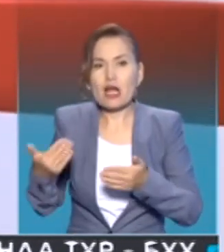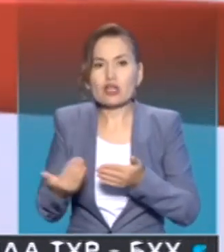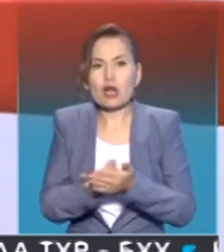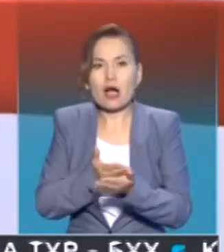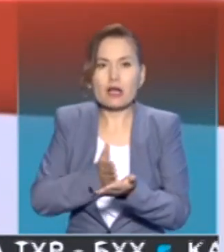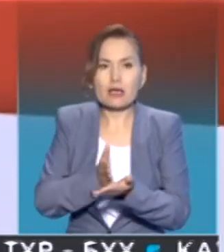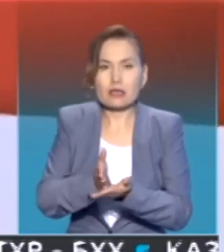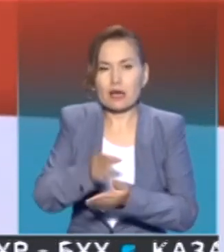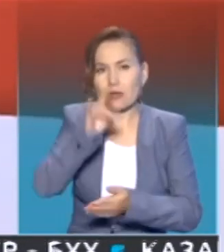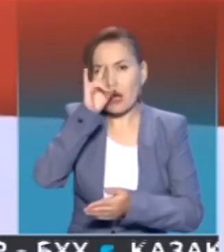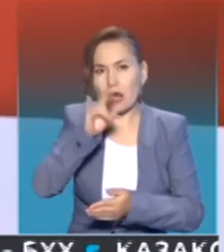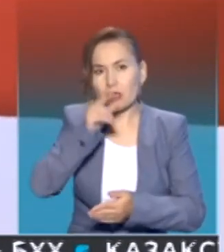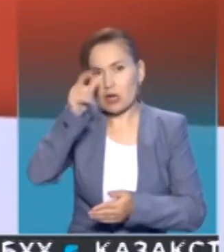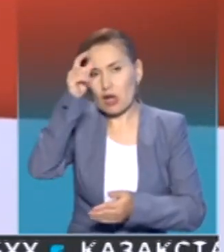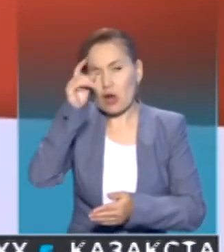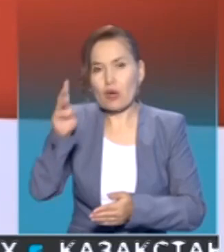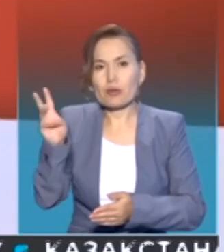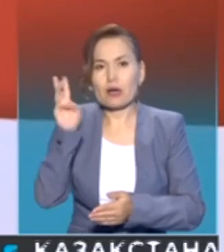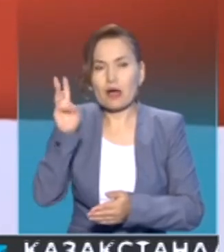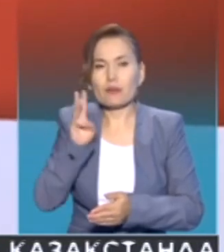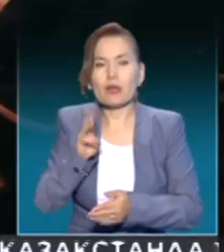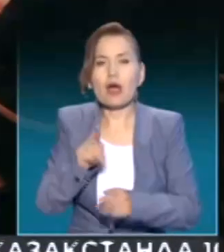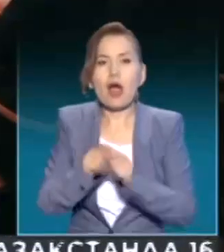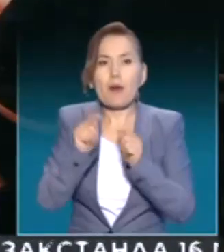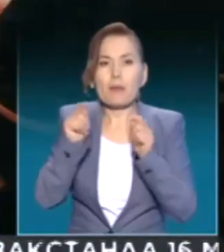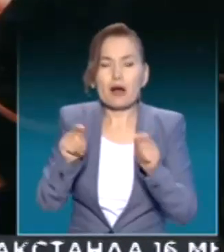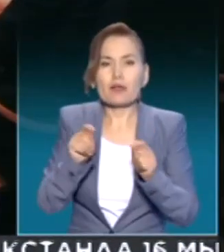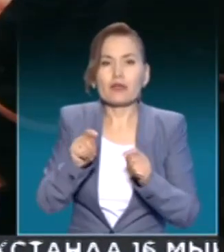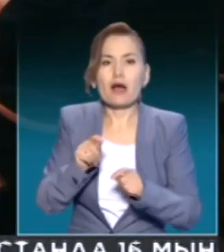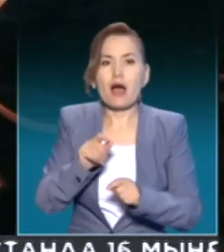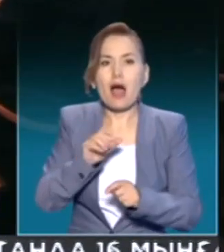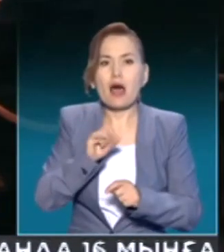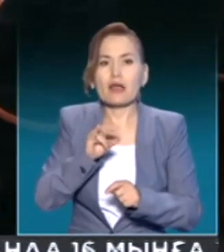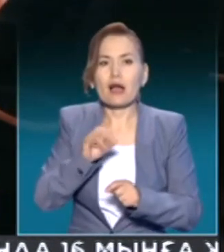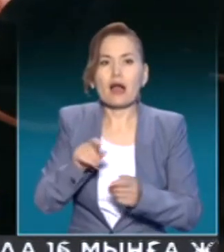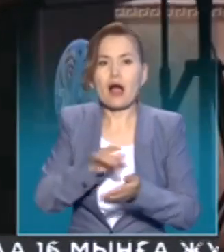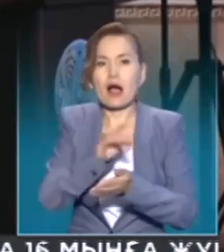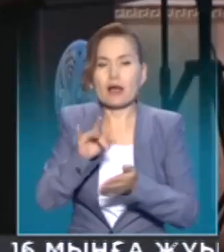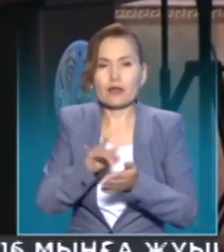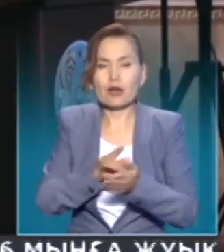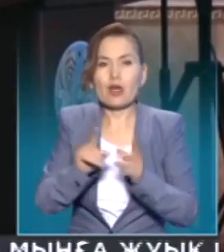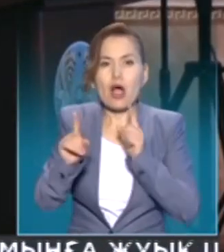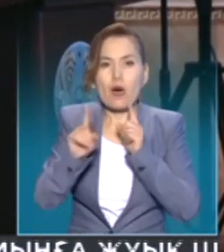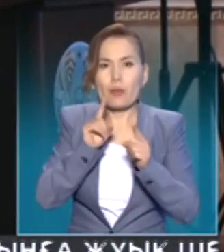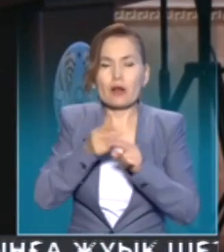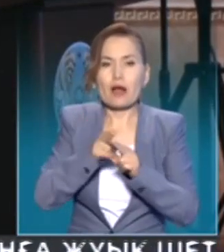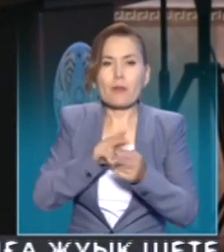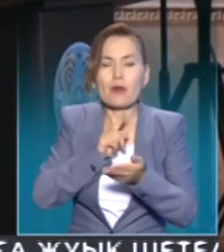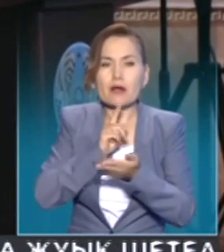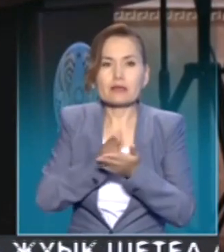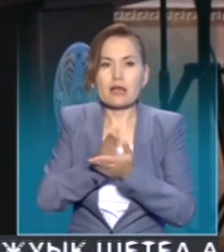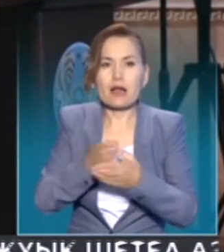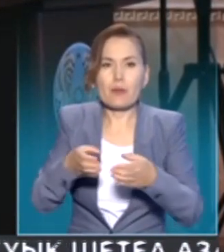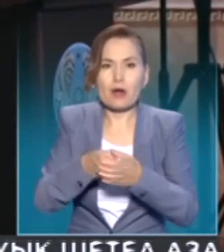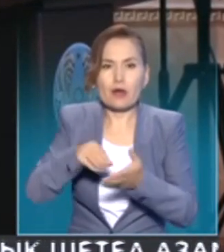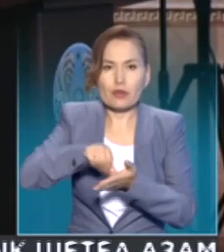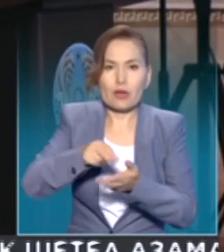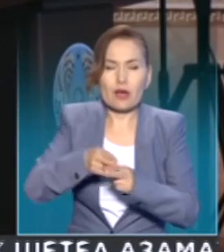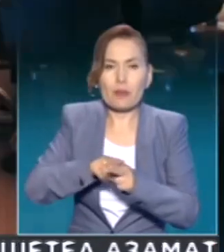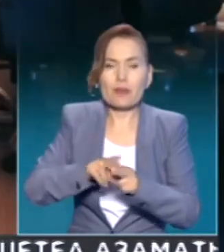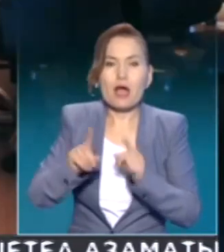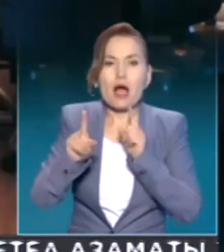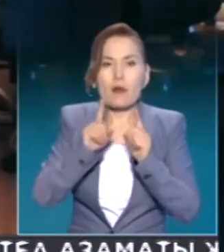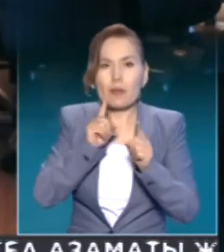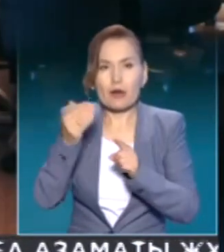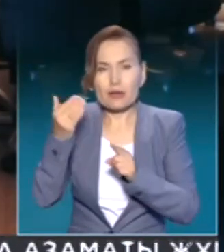кезеңі. Қазақстанның Түркиядағы елшілігі ұйымдастыруымен Анкара қаласында өткен жиынға қатысқан саяси сарапшылардың пікірі осындай. Басқосуда